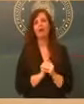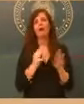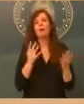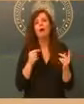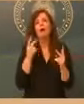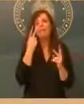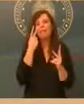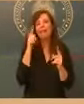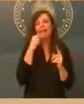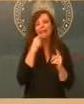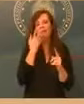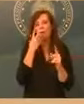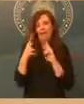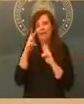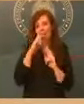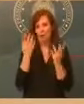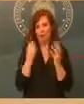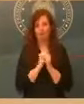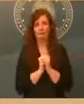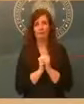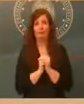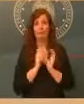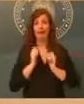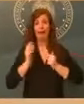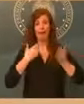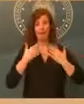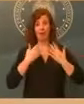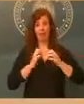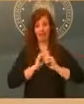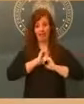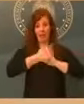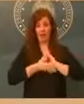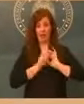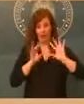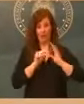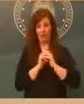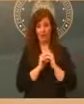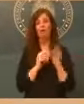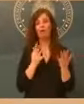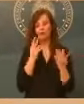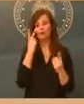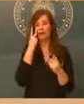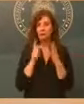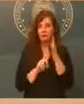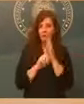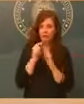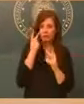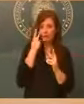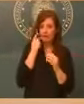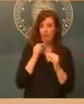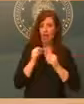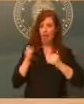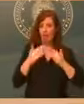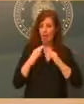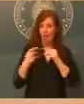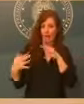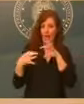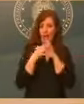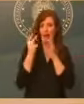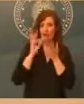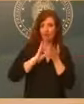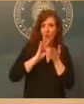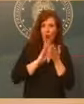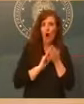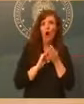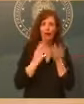l'emergenza covid ha portato alla luce diciamo problematiche legate alla scuola che sono frutto di anni e anni di tagli